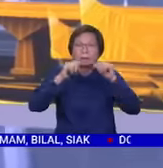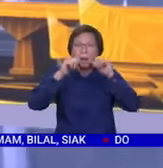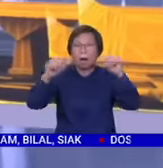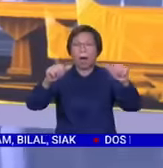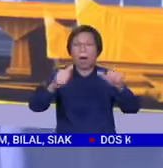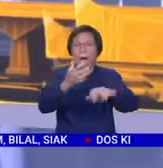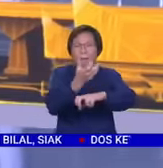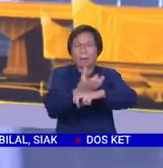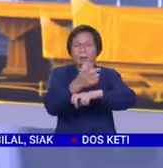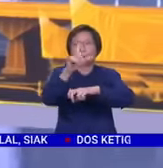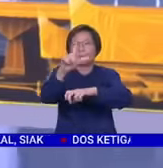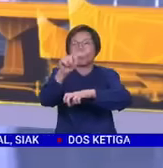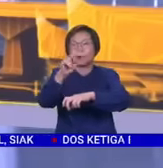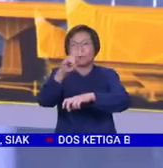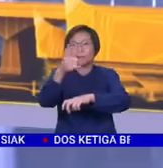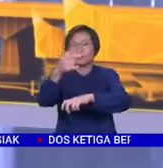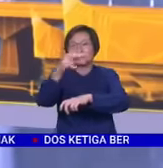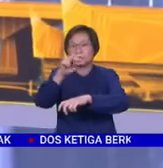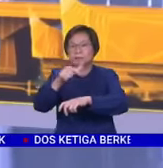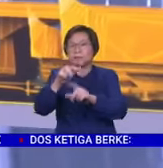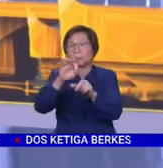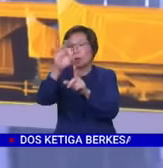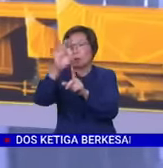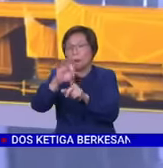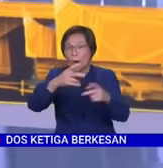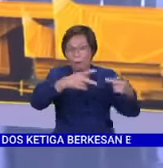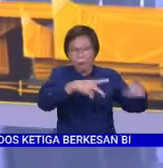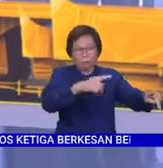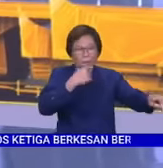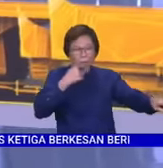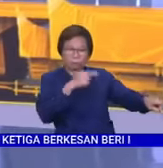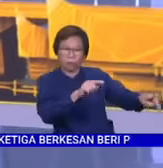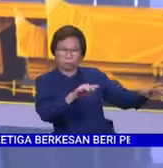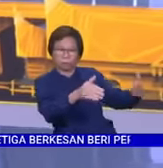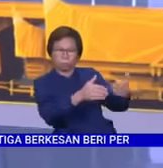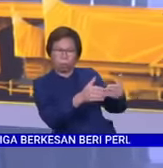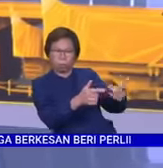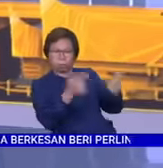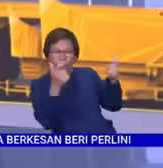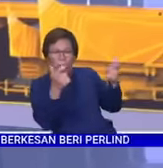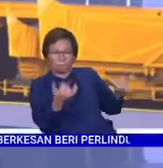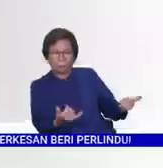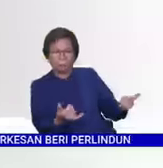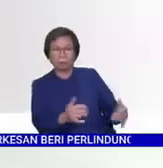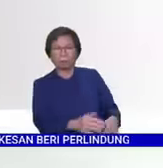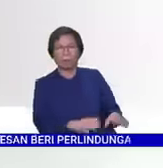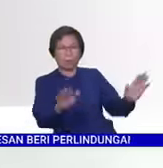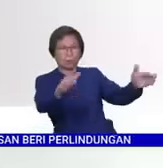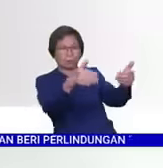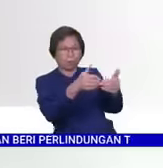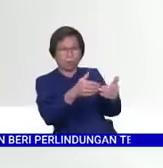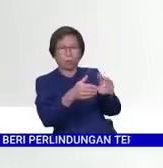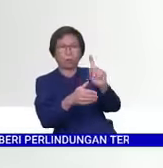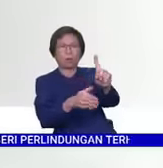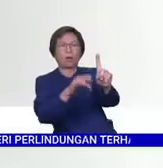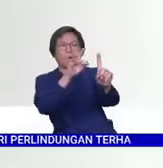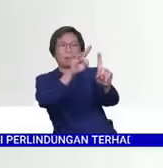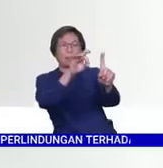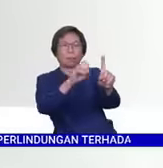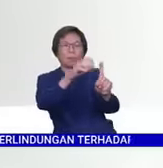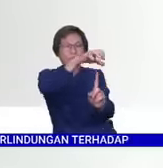awam betulan change Pulau Pinang pasar berkenaan jiarah tutup setop penutupan melibatkan